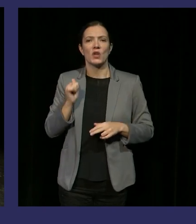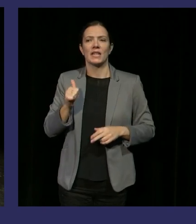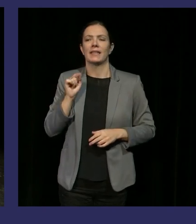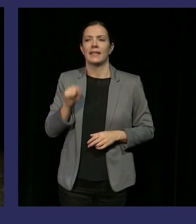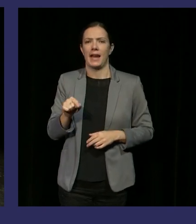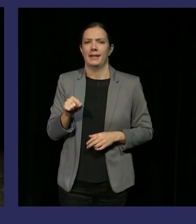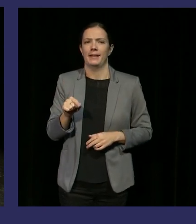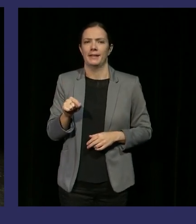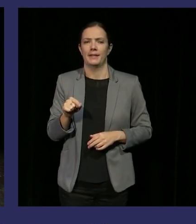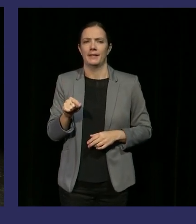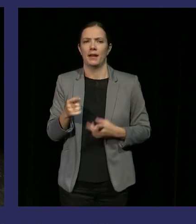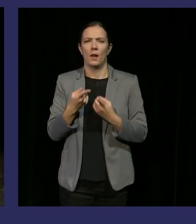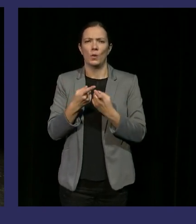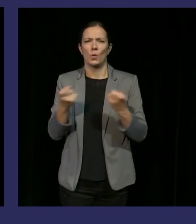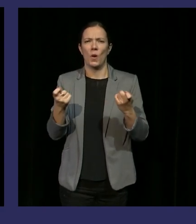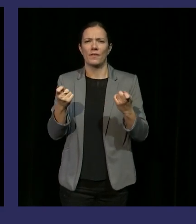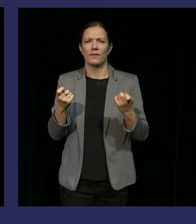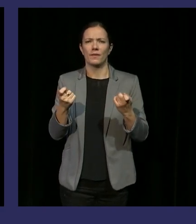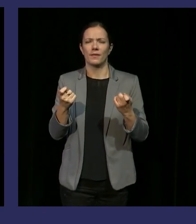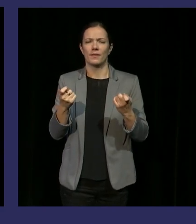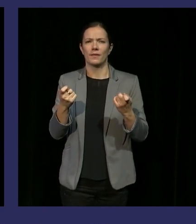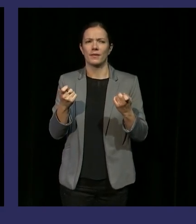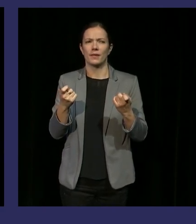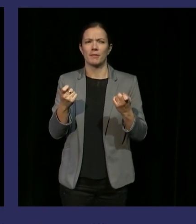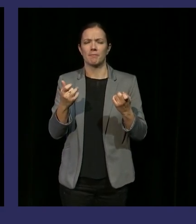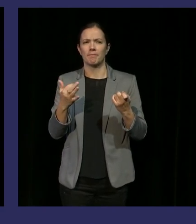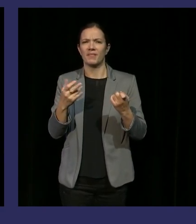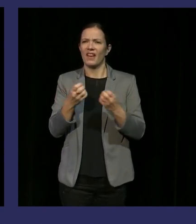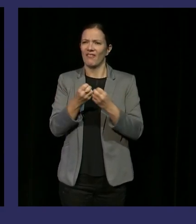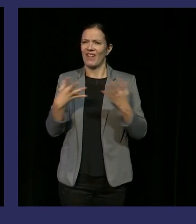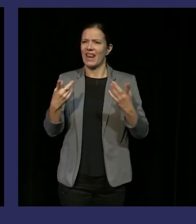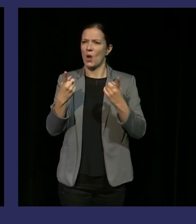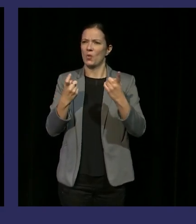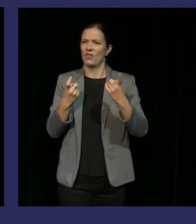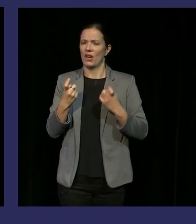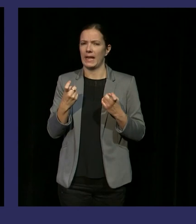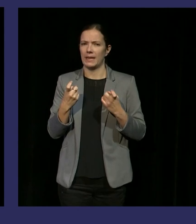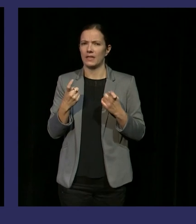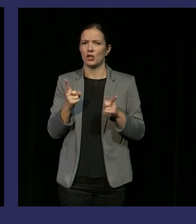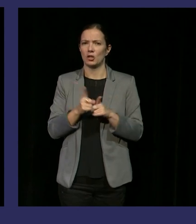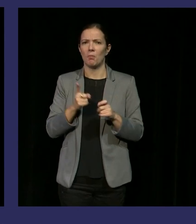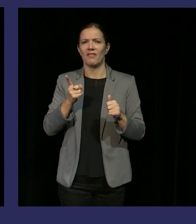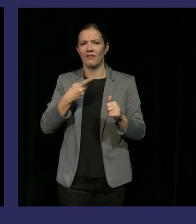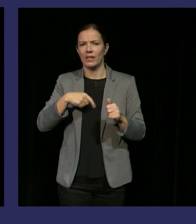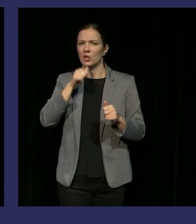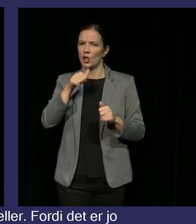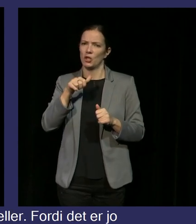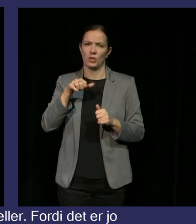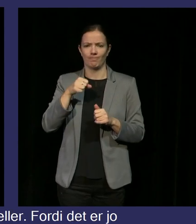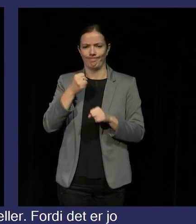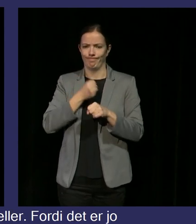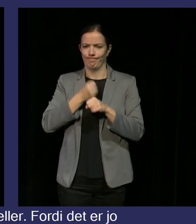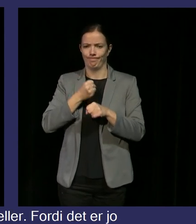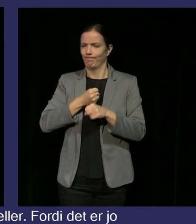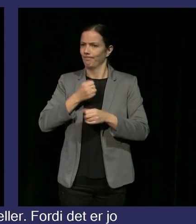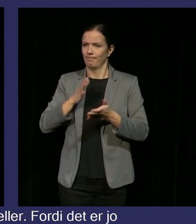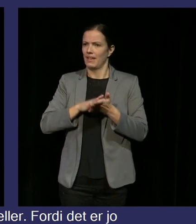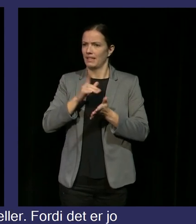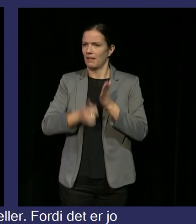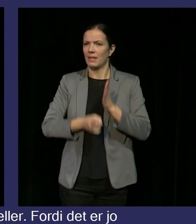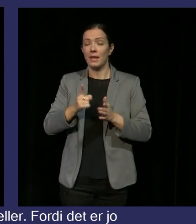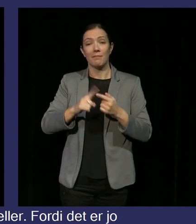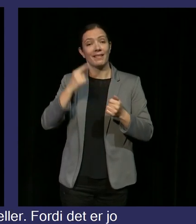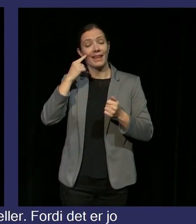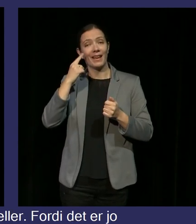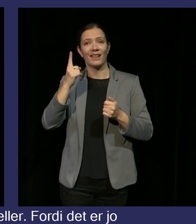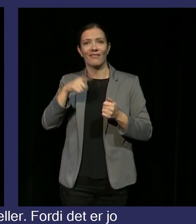det noen sånne, eller hva skal jeg si, flere utfordringer da, som vi må angripe samtidig. Og så tenker jeg at vi må